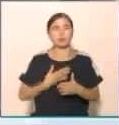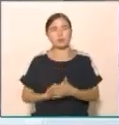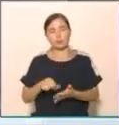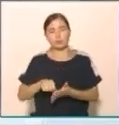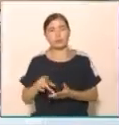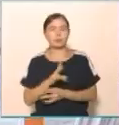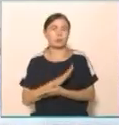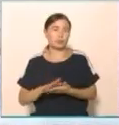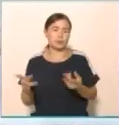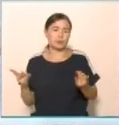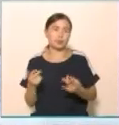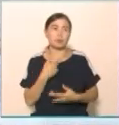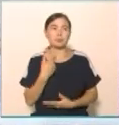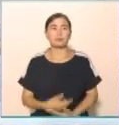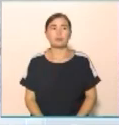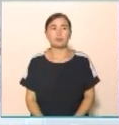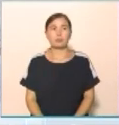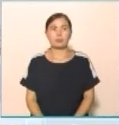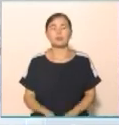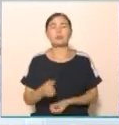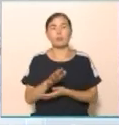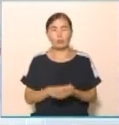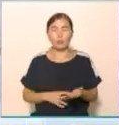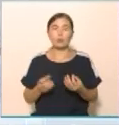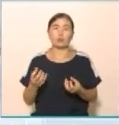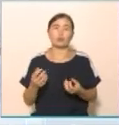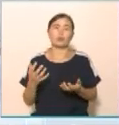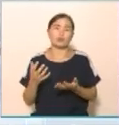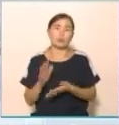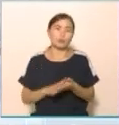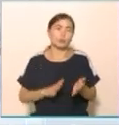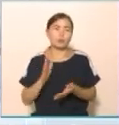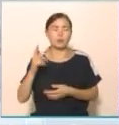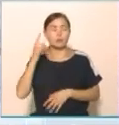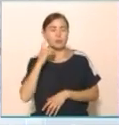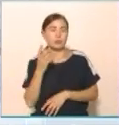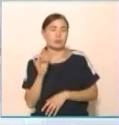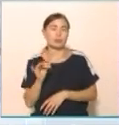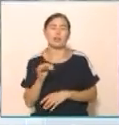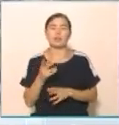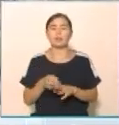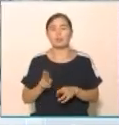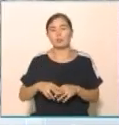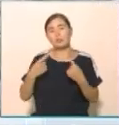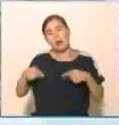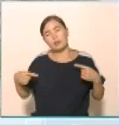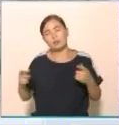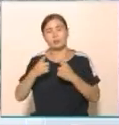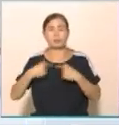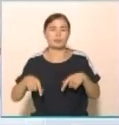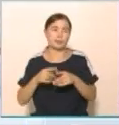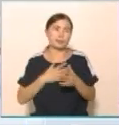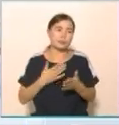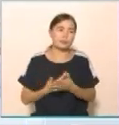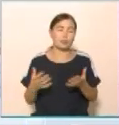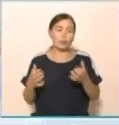қатысушылар. Ары қарай тағы да жалғастырса, жалғасын тапса, тағы да құрылыс мекемелері бар, белсенді топтар